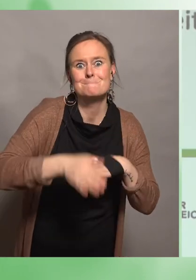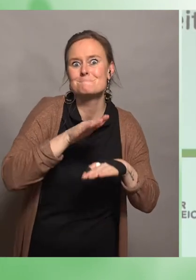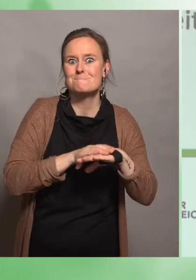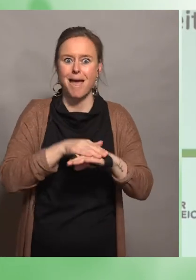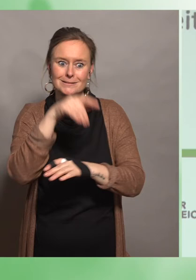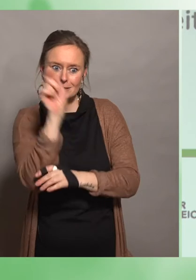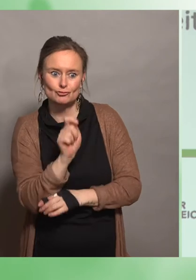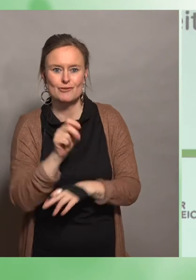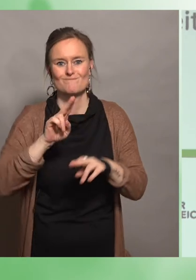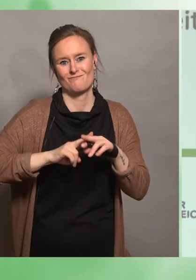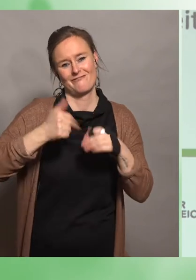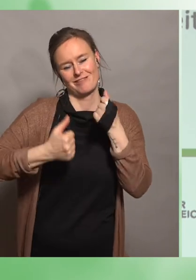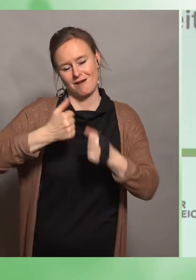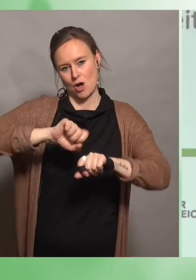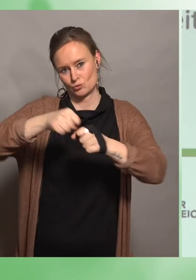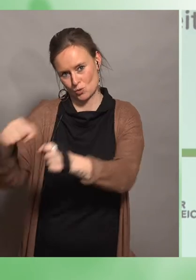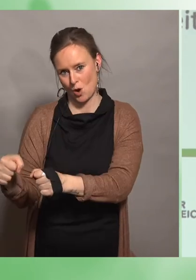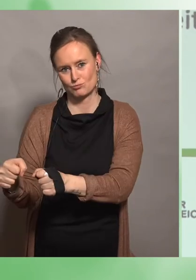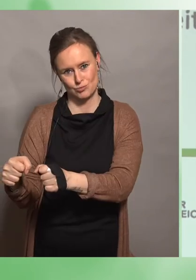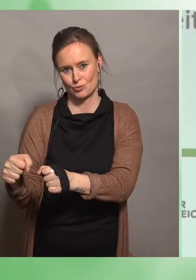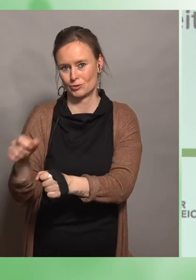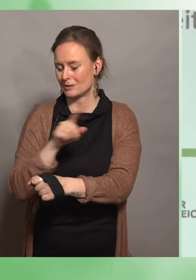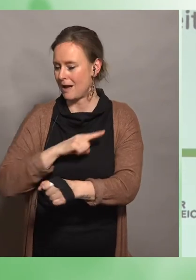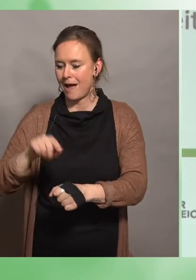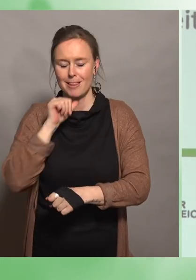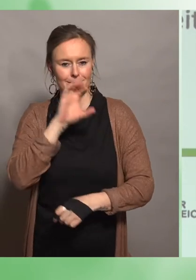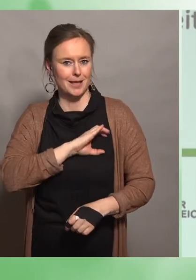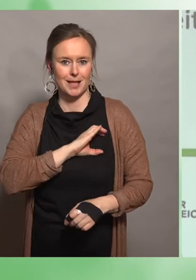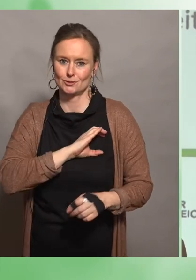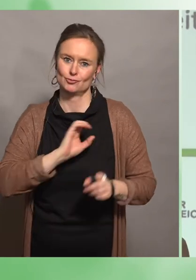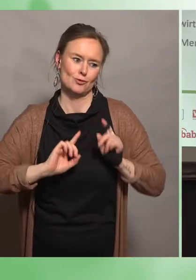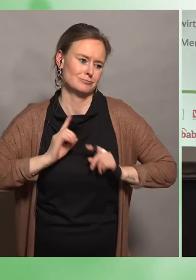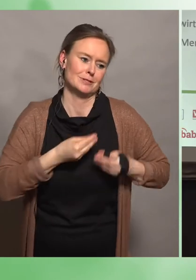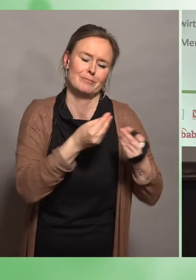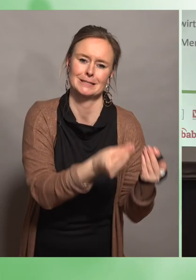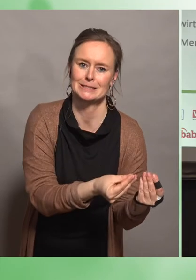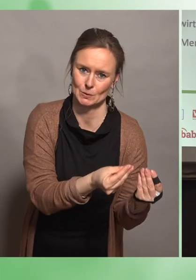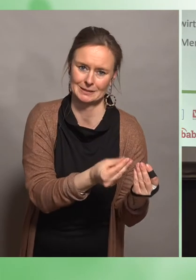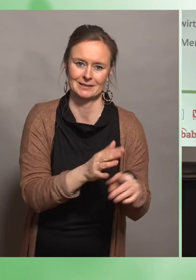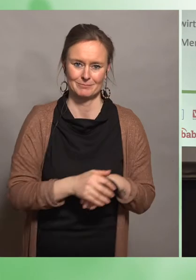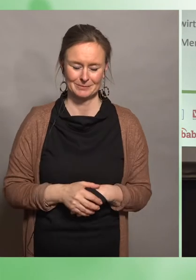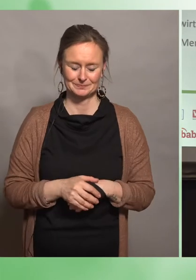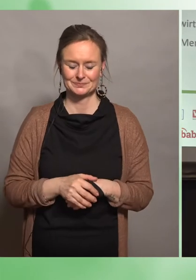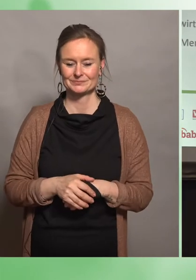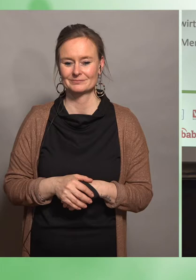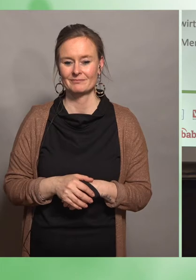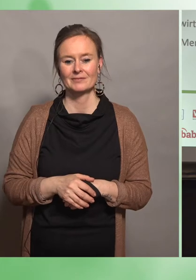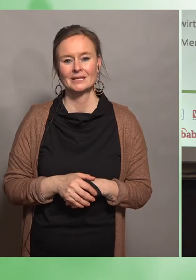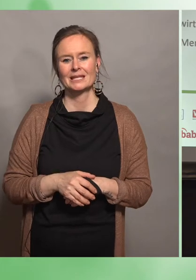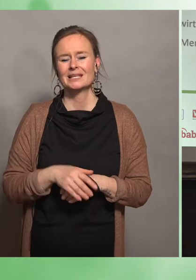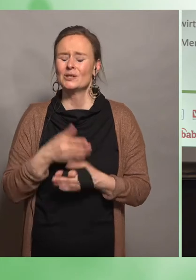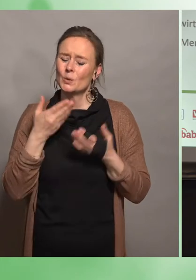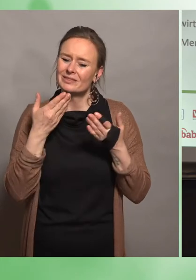nichts machen, da hilft nur Aufbauarbeit. Also, dieses Selbstbewusstsein zu geben und dass